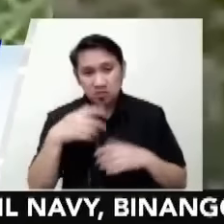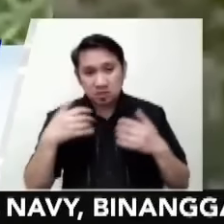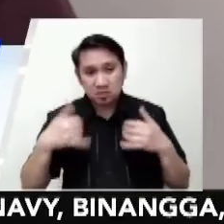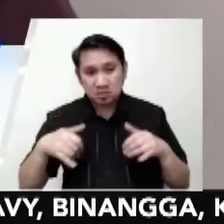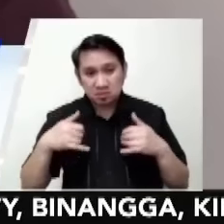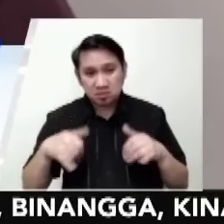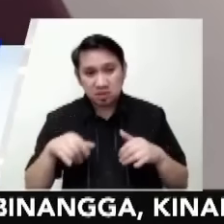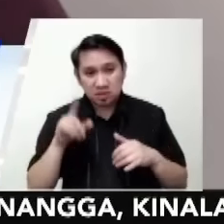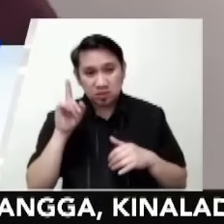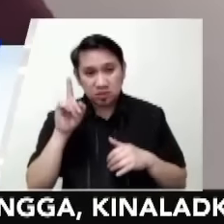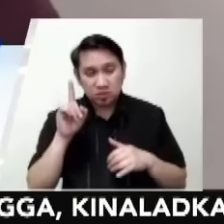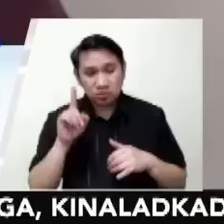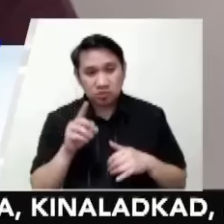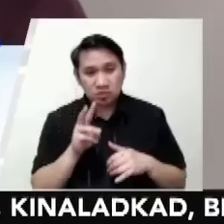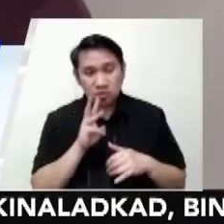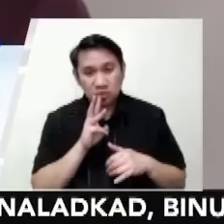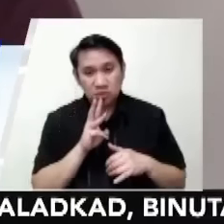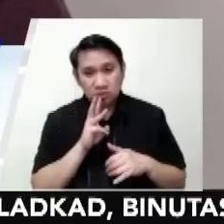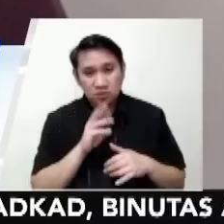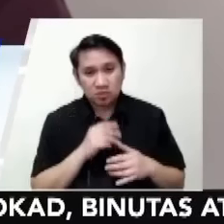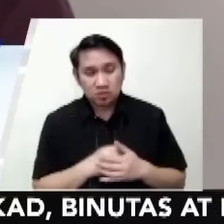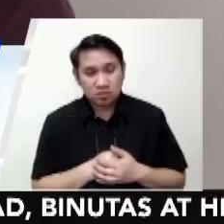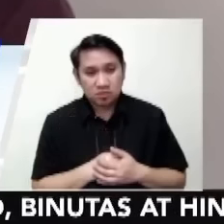creek. Mahal na mahal ko siya, sir.